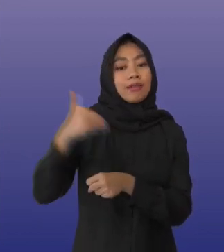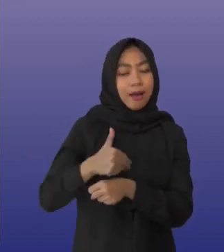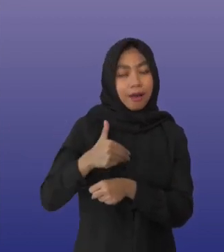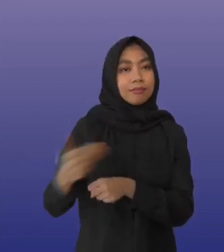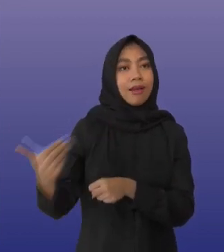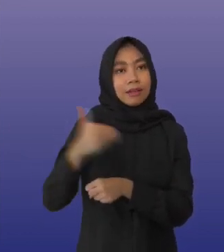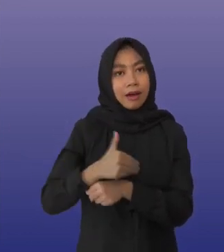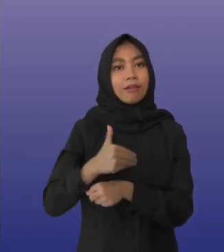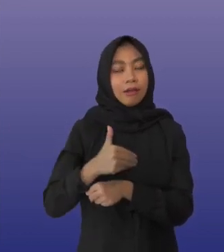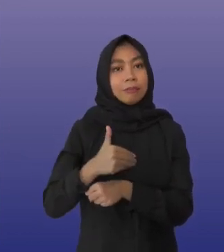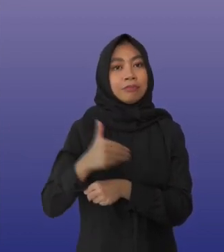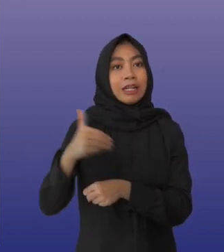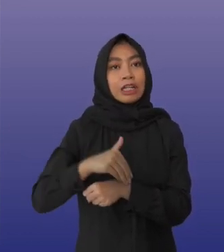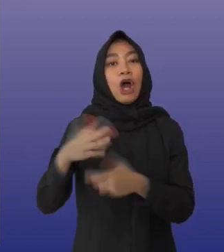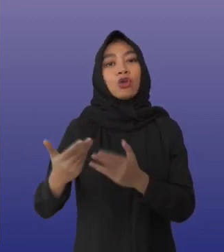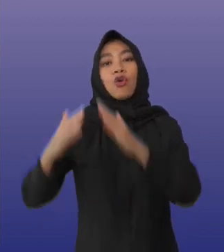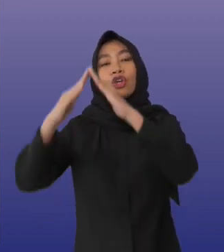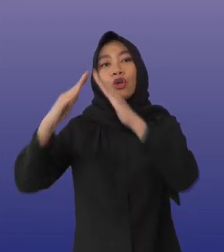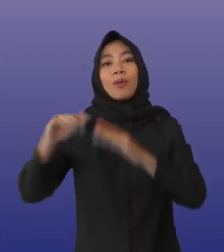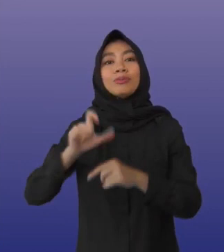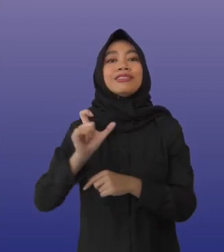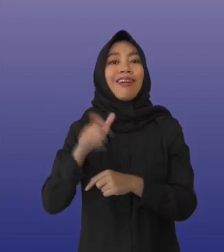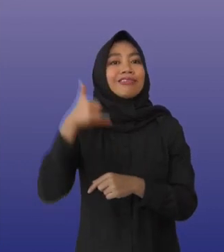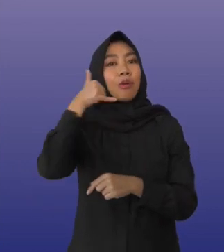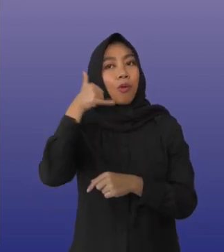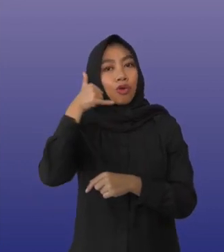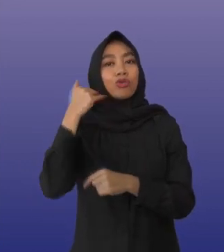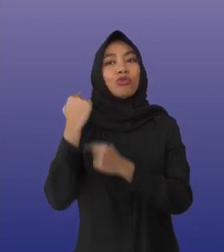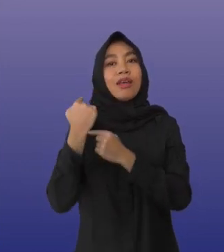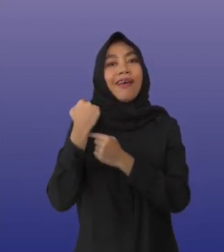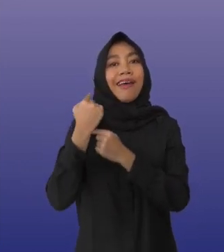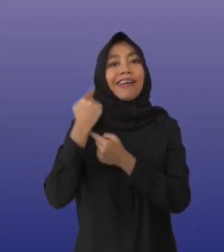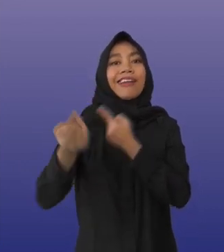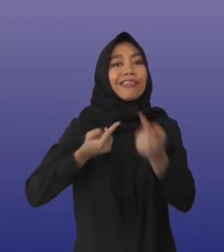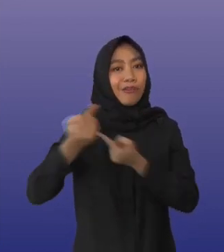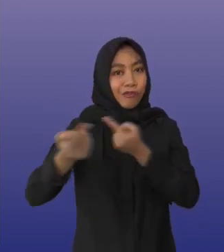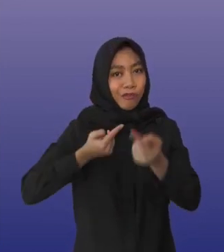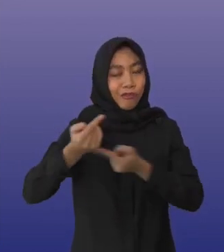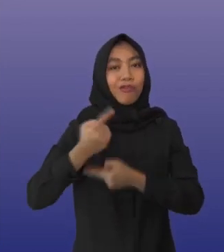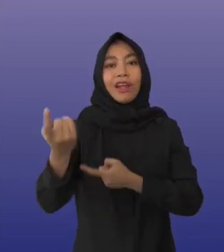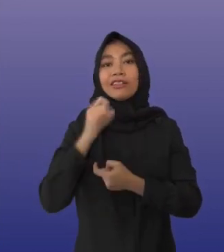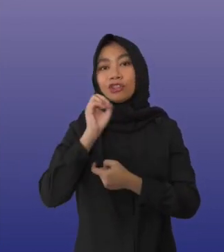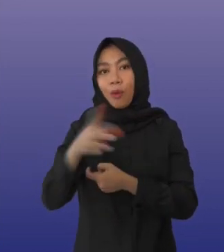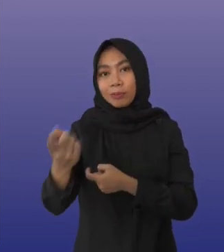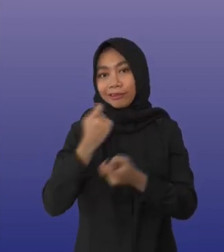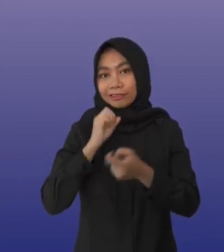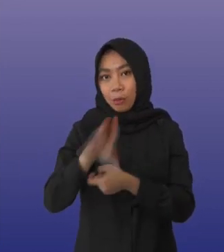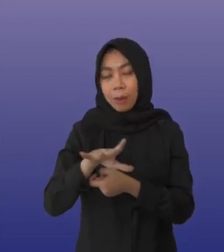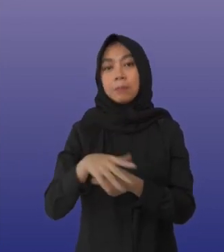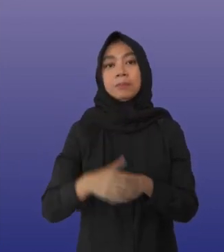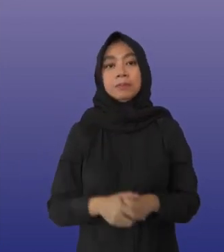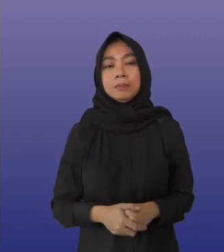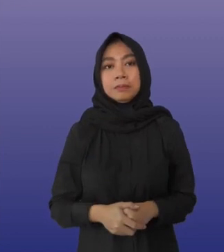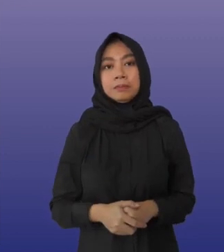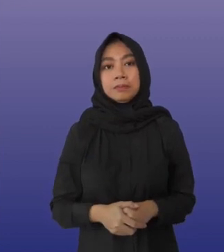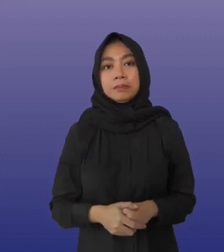studio maupun di rumah melalui telepon, kemudian interaktif, tanya-jawab. Bahkan yang menarik,